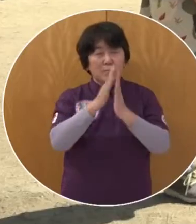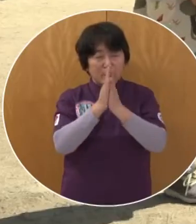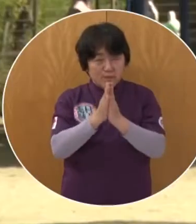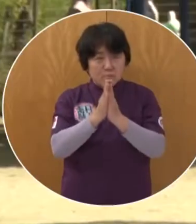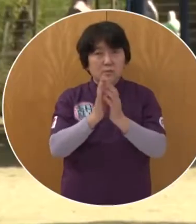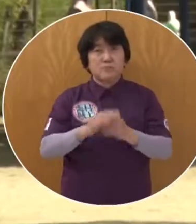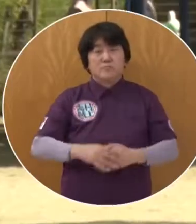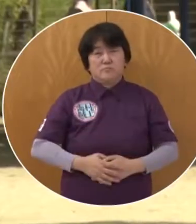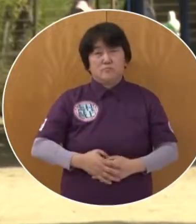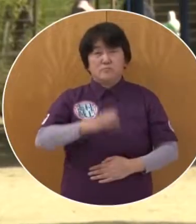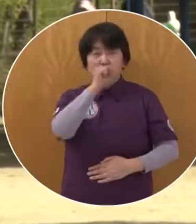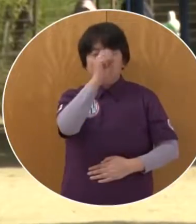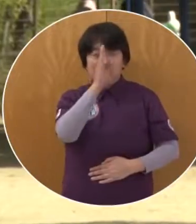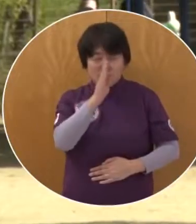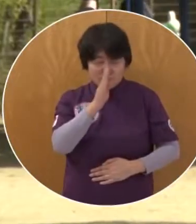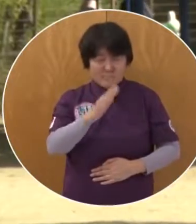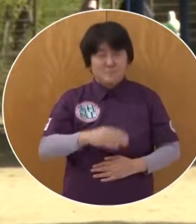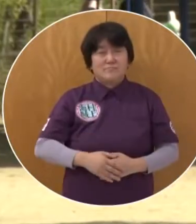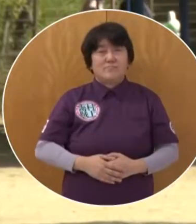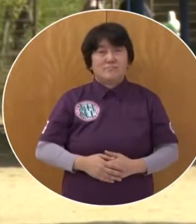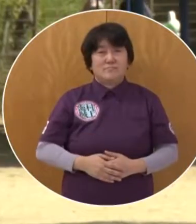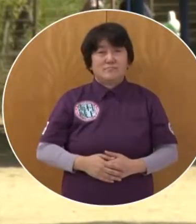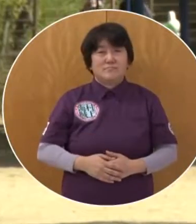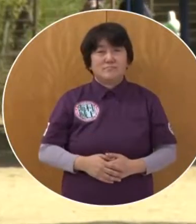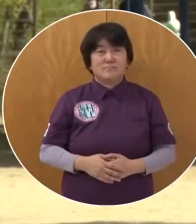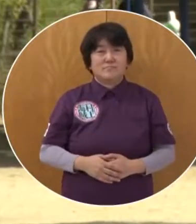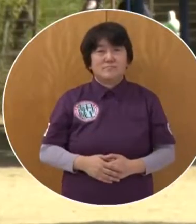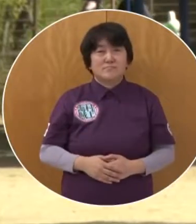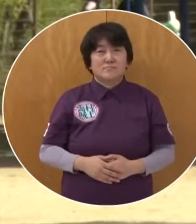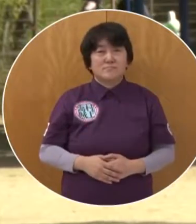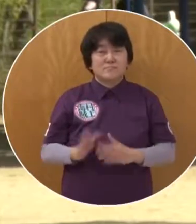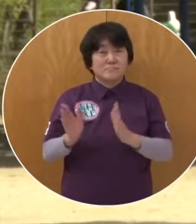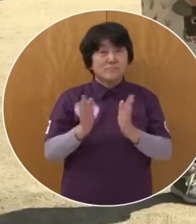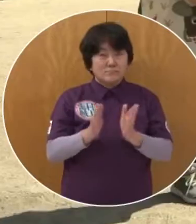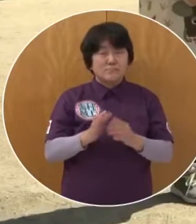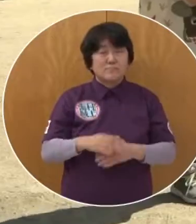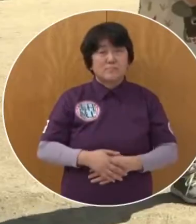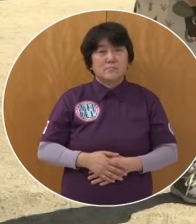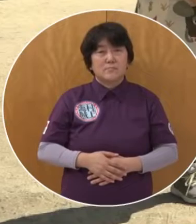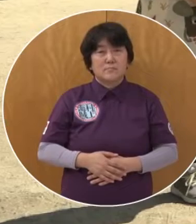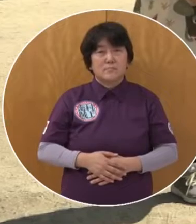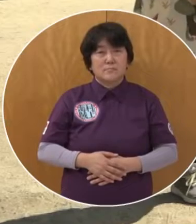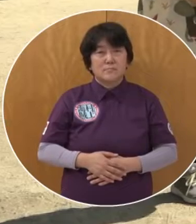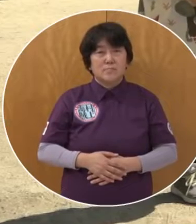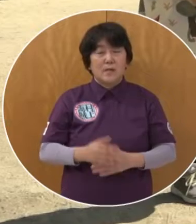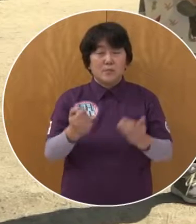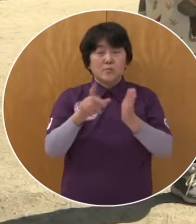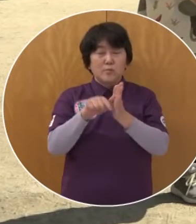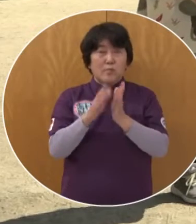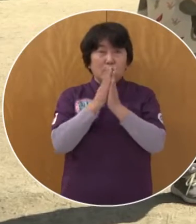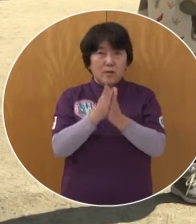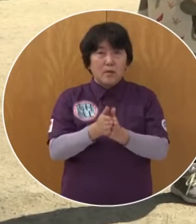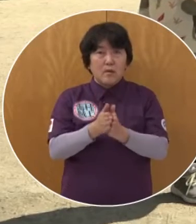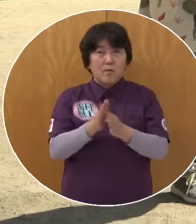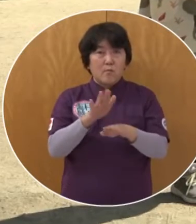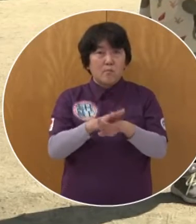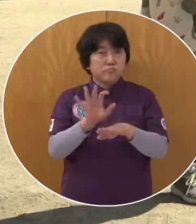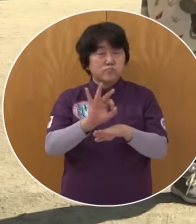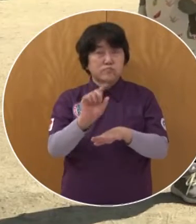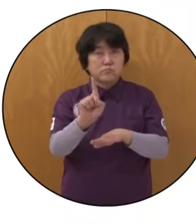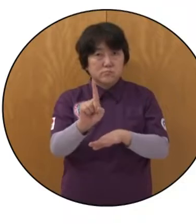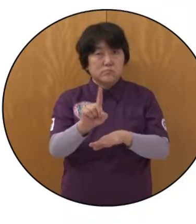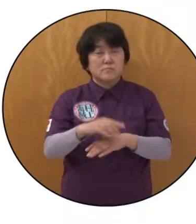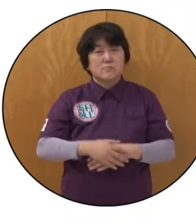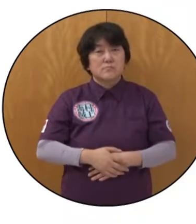願いします。 菅です、よろしくお願いします。 では先生、一時預かりどういった人が利用できるんでしょう